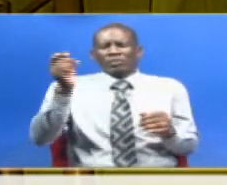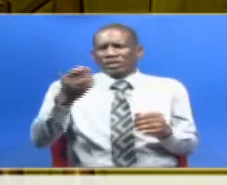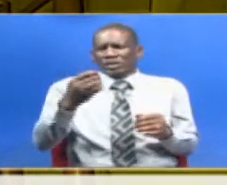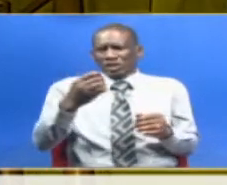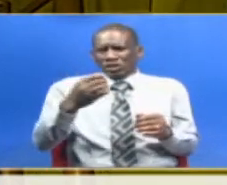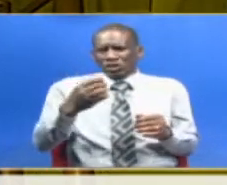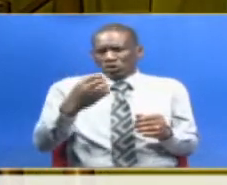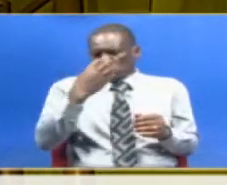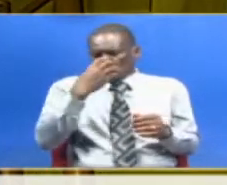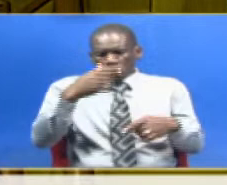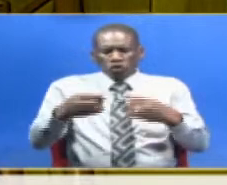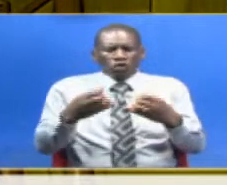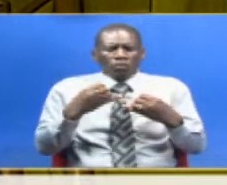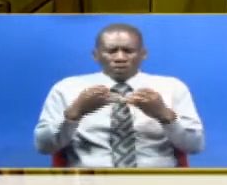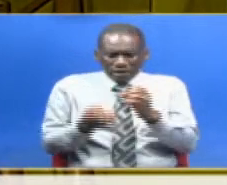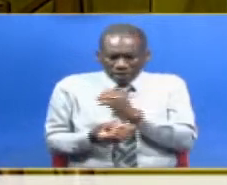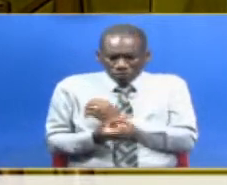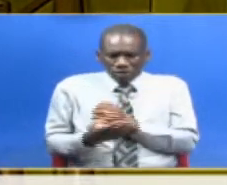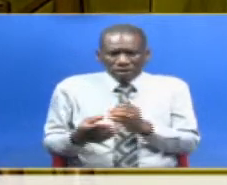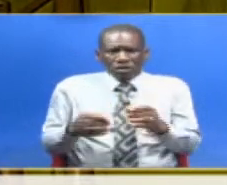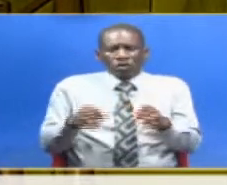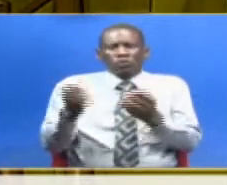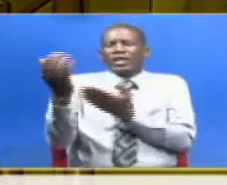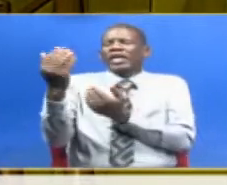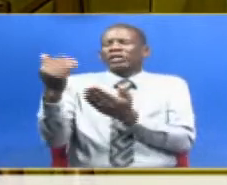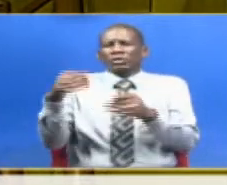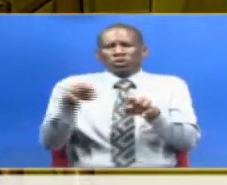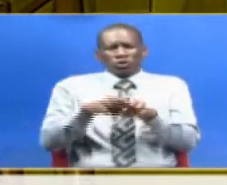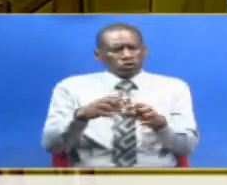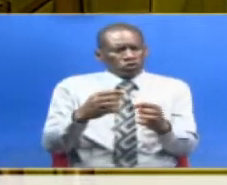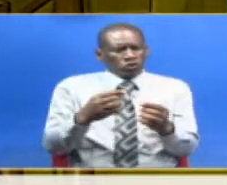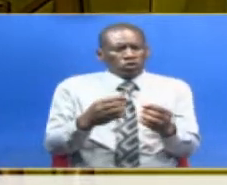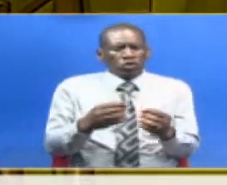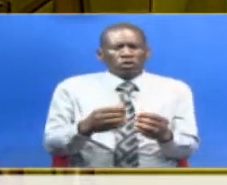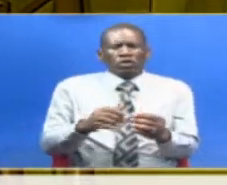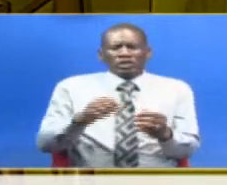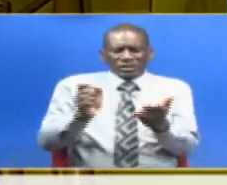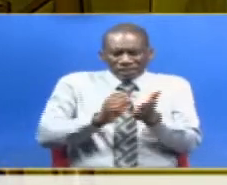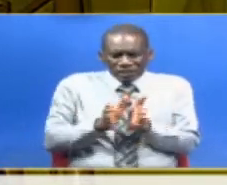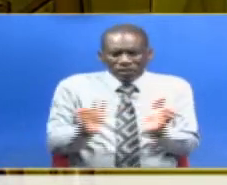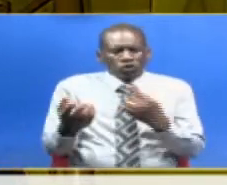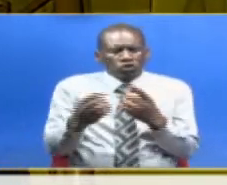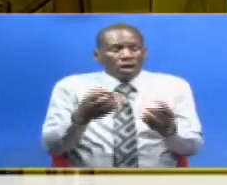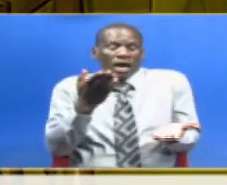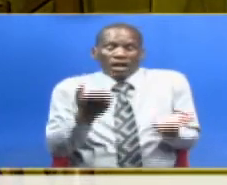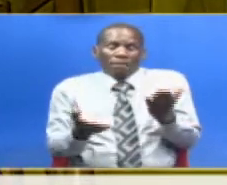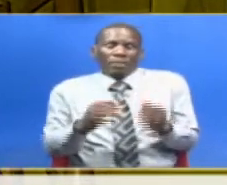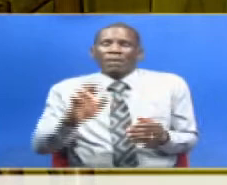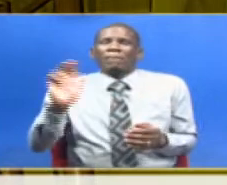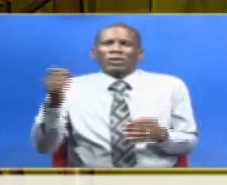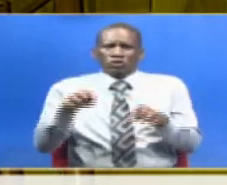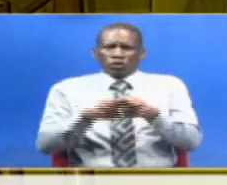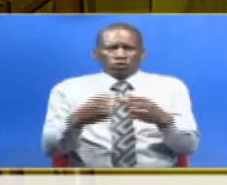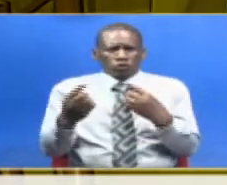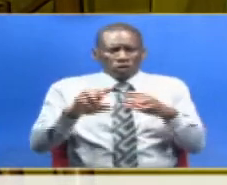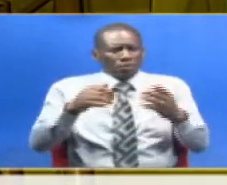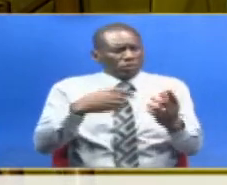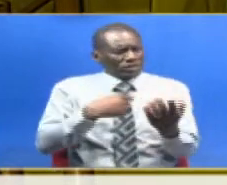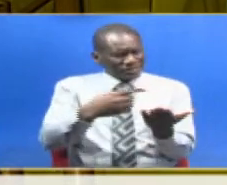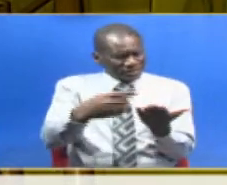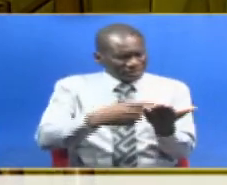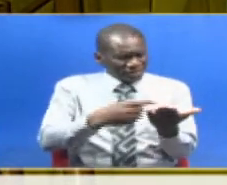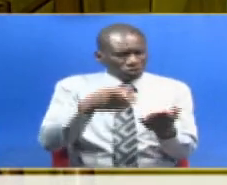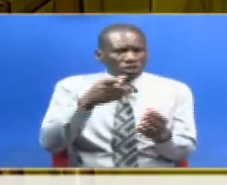kuhusu, na pia tunatarajia kuzungumziwa na katibu mkuu na hata pengine rais kuhusu mjadala huu mkuu